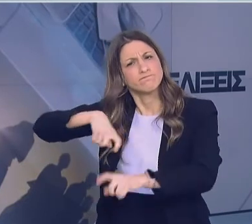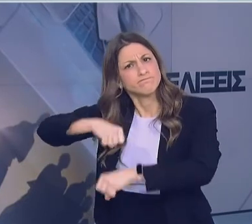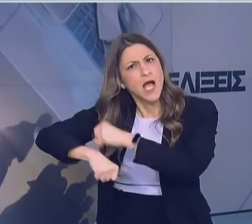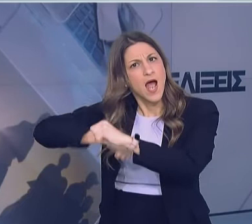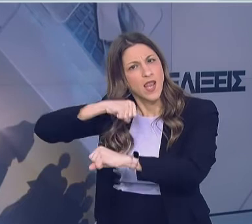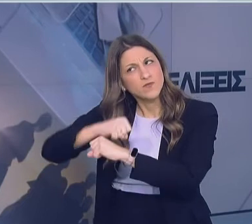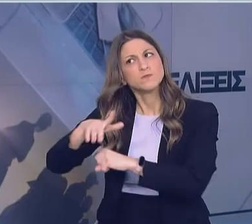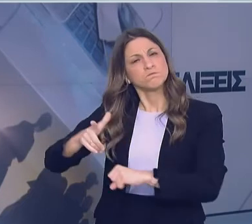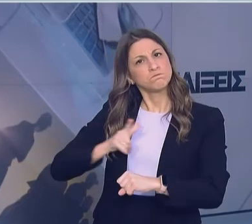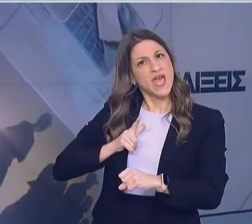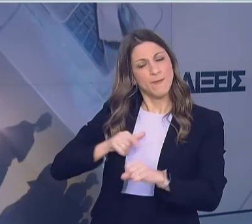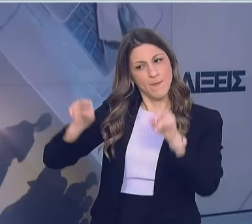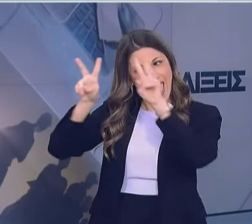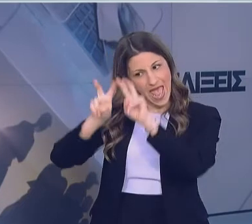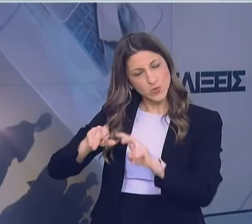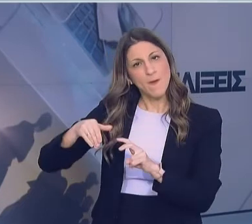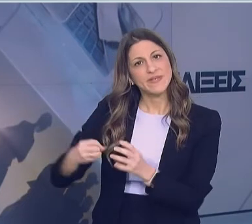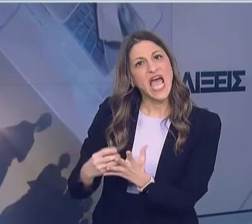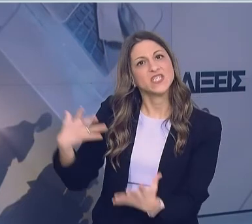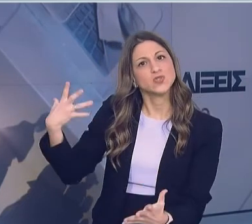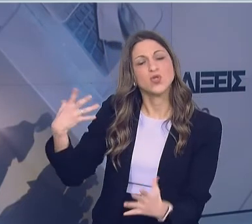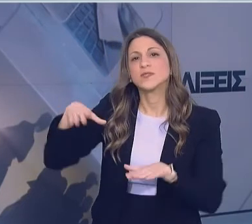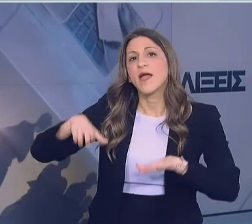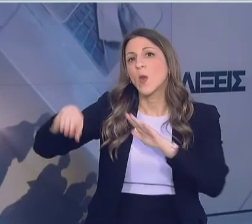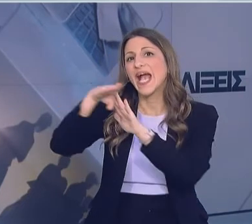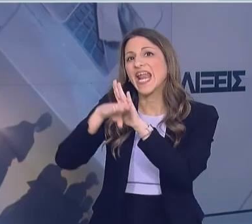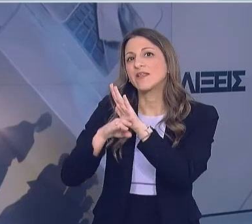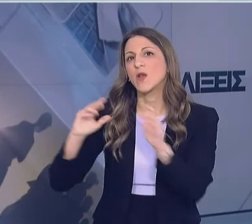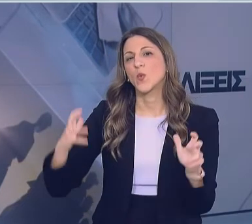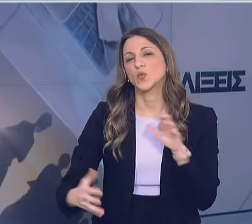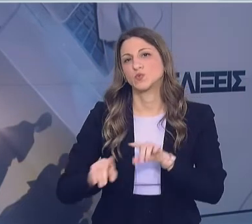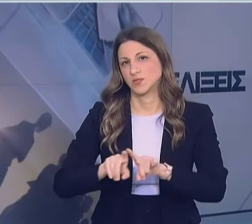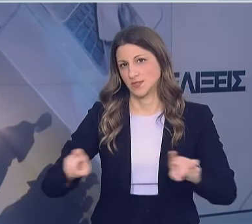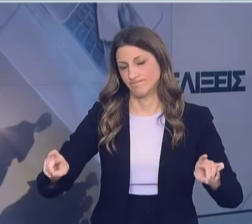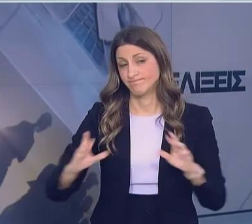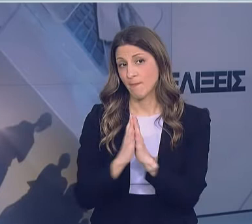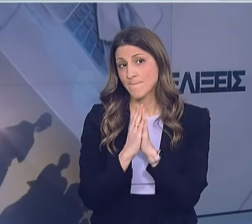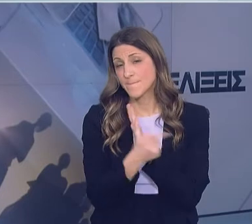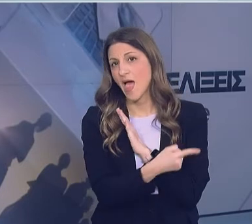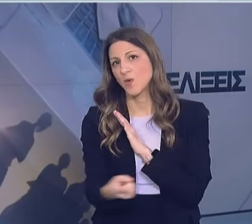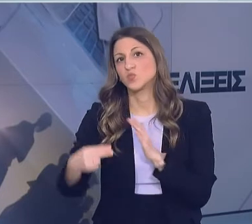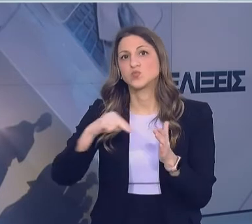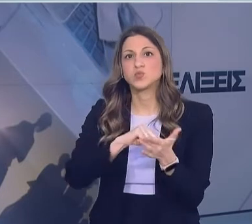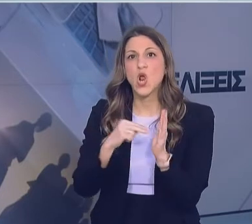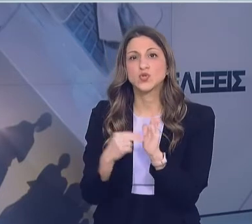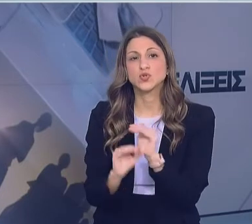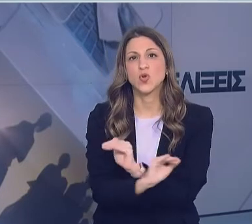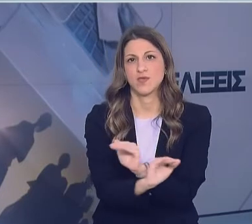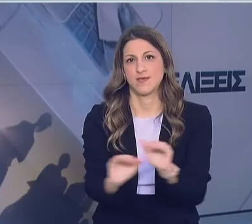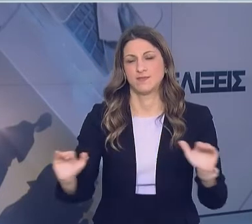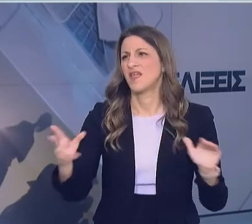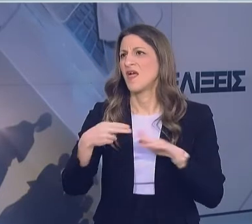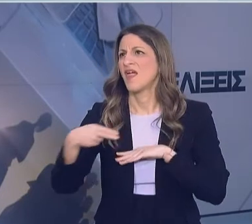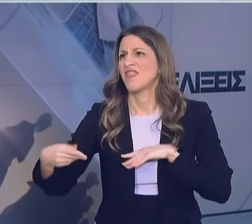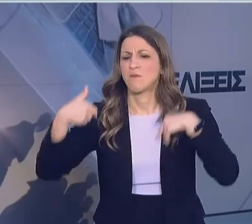τον έλεγχο και την αξιολόγηση σύμφωνα με διεθνώς παραδεκτά κριτήρια. Παρακαλώ να είμαστε όλοι πολύ προσεκτικοί σε δημόσιες